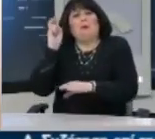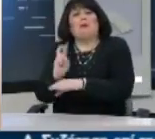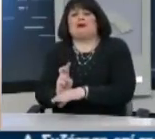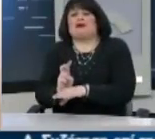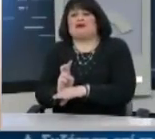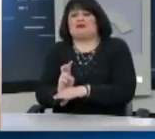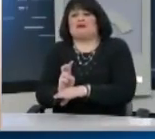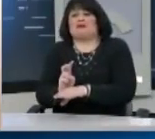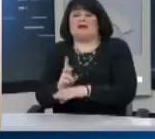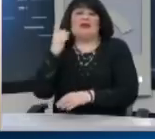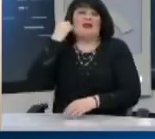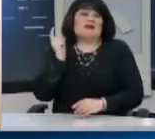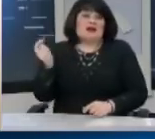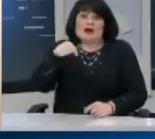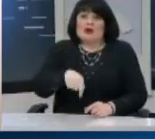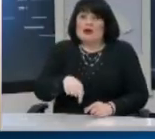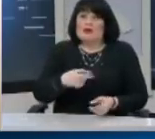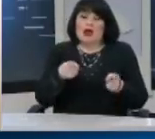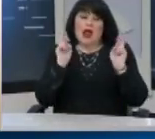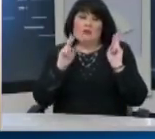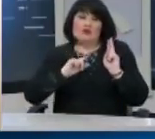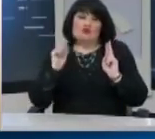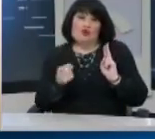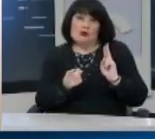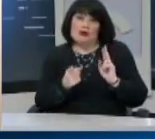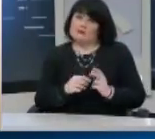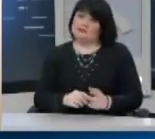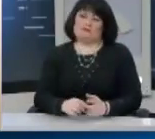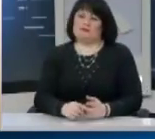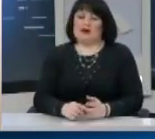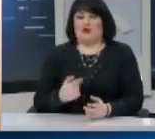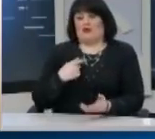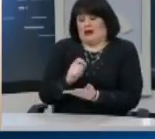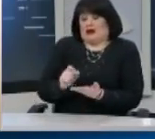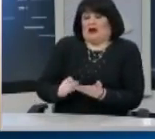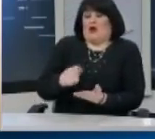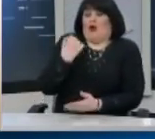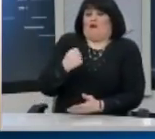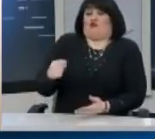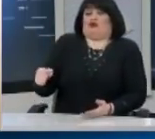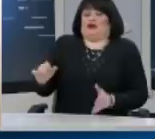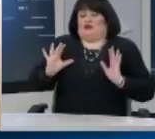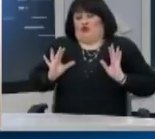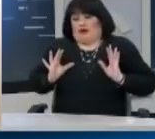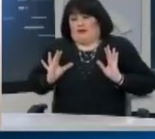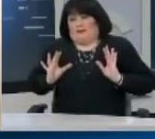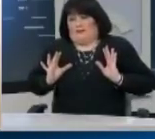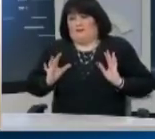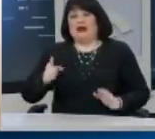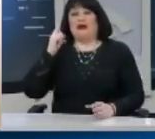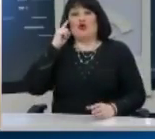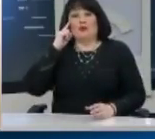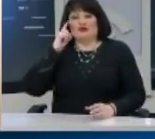θέμα δεν ξέρω ποιοι ήτανε παρόντες ελπίζω να μασταν όλοι παρόντες δεν έχω πάρει απουσιολόγιο αλλά φαίνεται πως δεν έχουμε μία κοινή